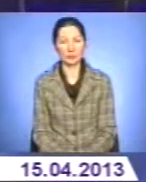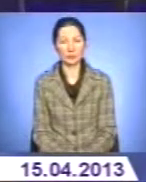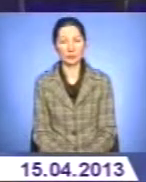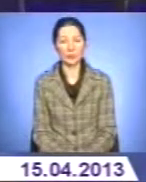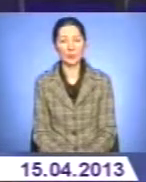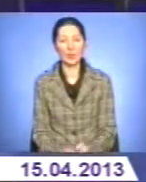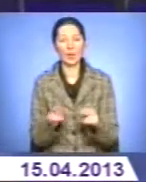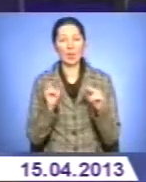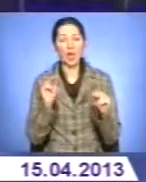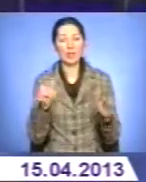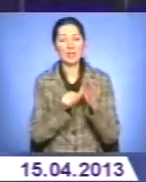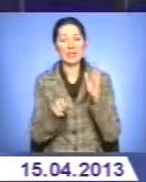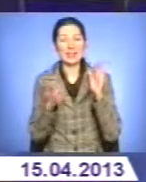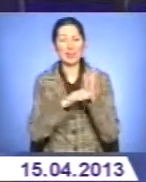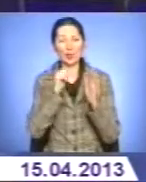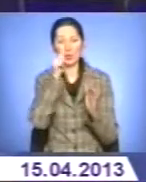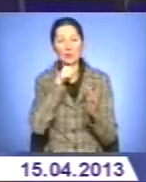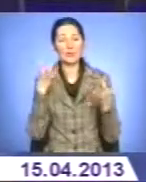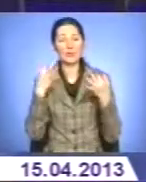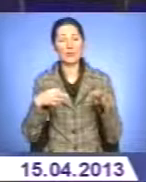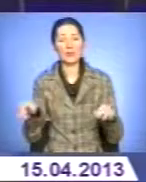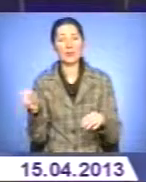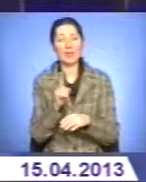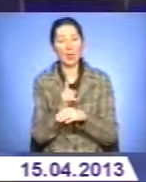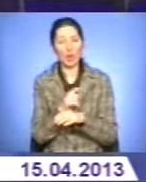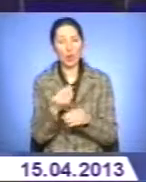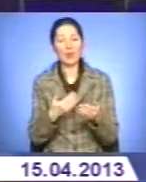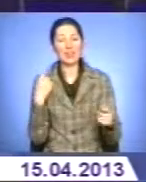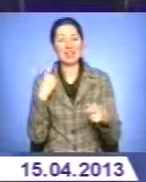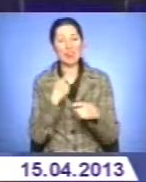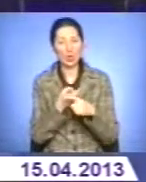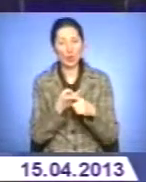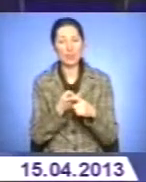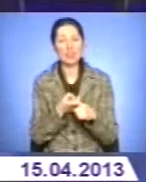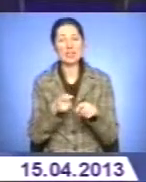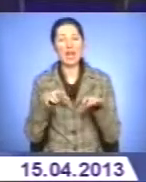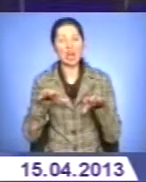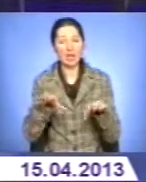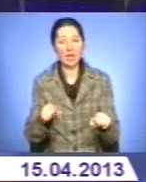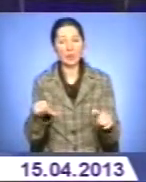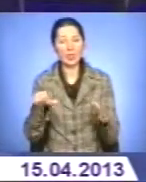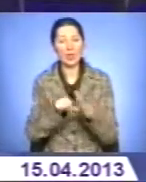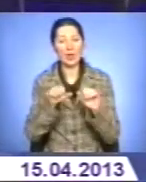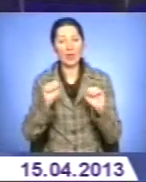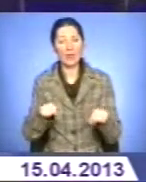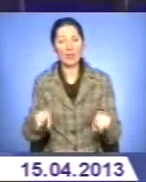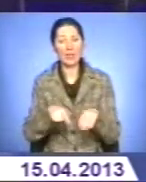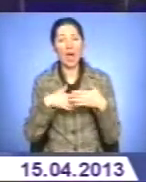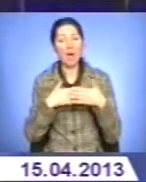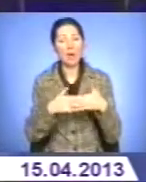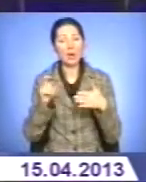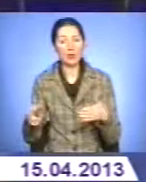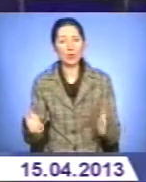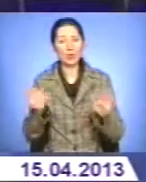З нагоди 69-ї річниці визволення Тернополя від німецько-фашистських загарбників представники влади та громадськості поклали квіти